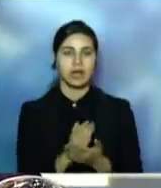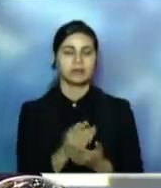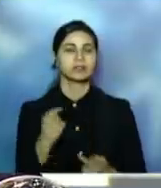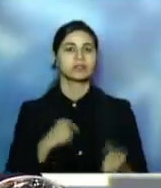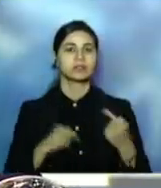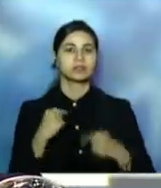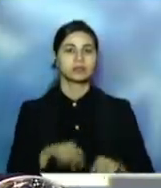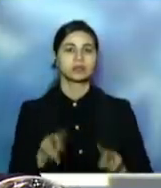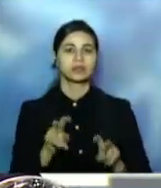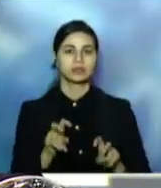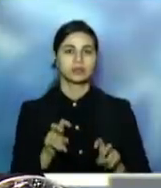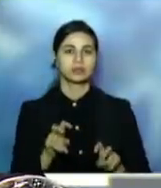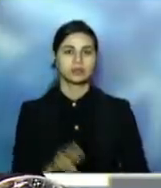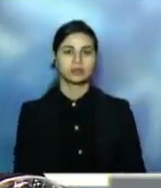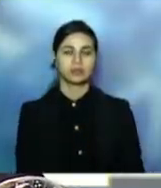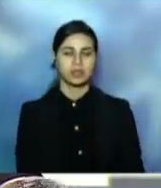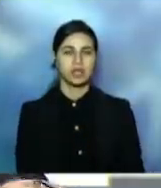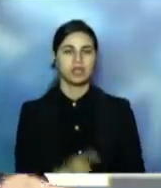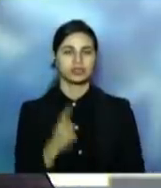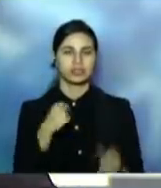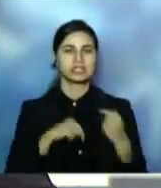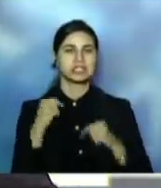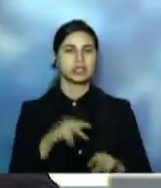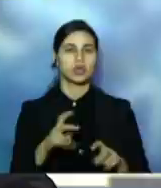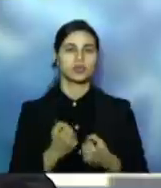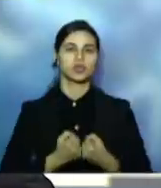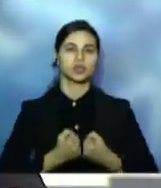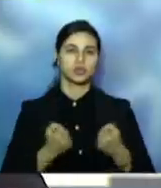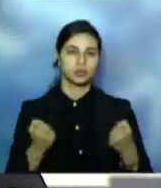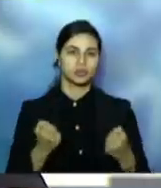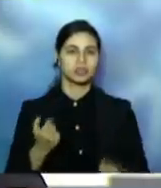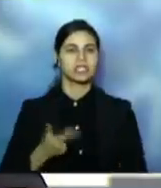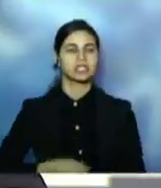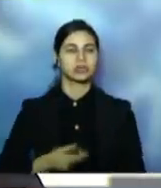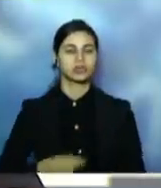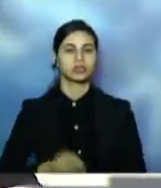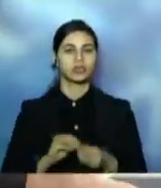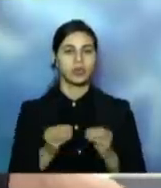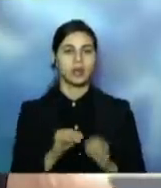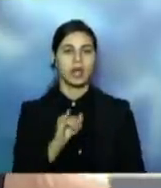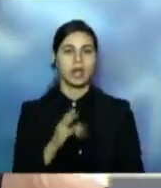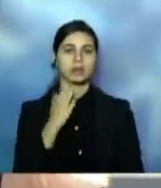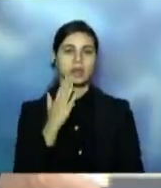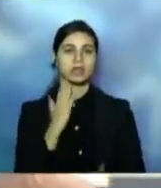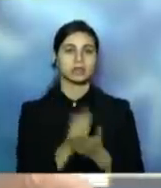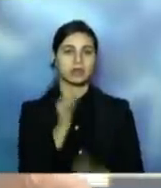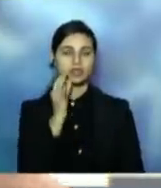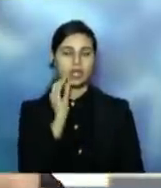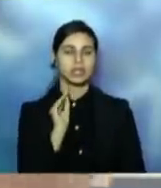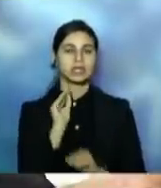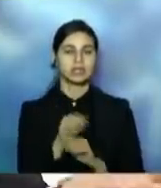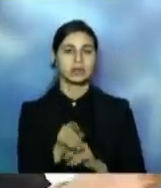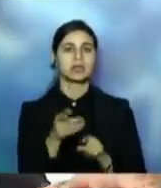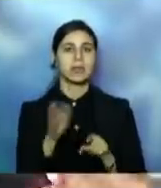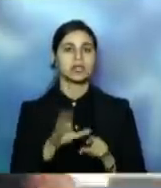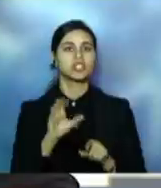მეტაბოლური მეტაბოლური სინდრომი, სიმსუქნე, ინსულინ რეზისტენტობა, ან მართლაც აქვს შაქრიანი დიაბეტი.